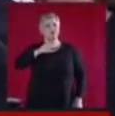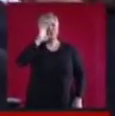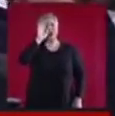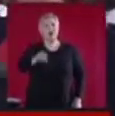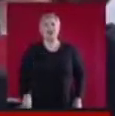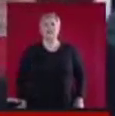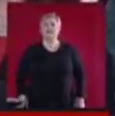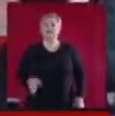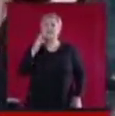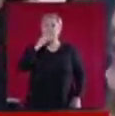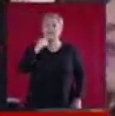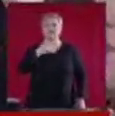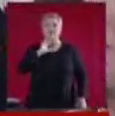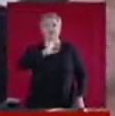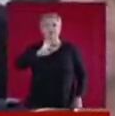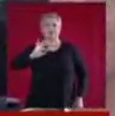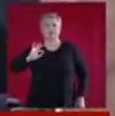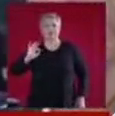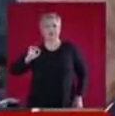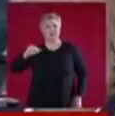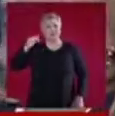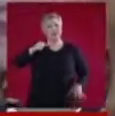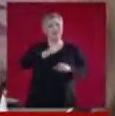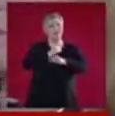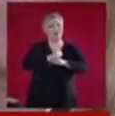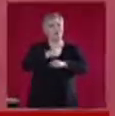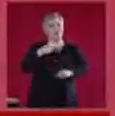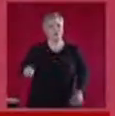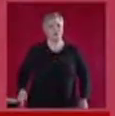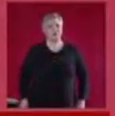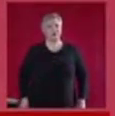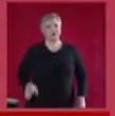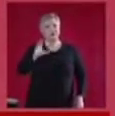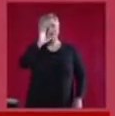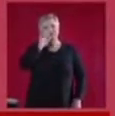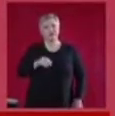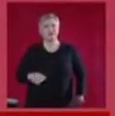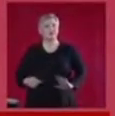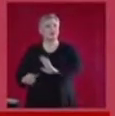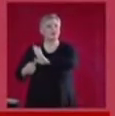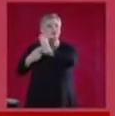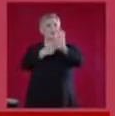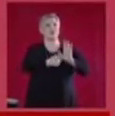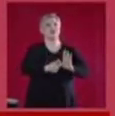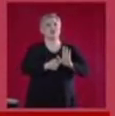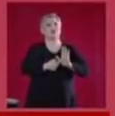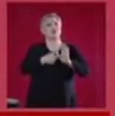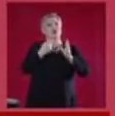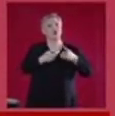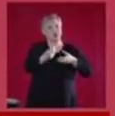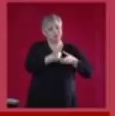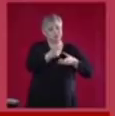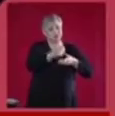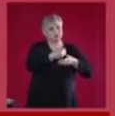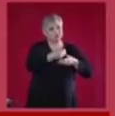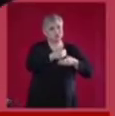κοινωνικό τους χώρο και που κάνουν πράξη την προοδευτική συμμαχία και την πλατιά διεύρυνσή μας